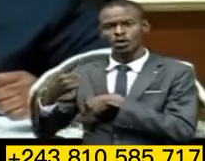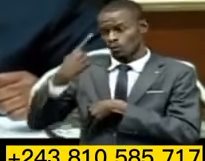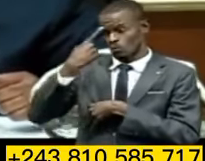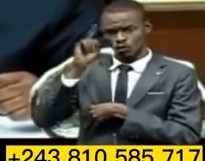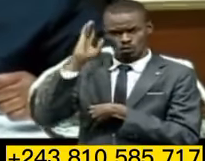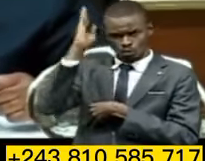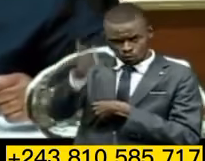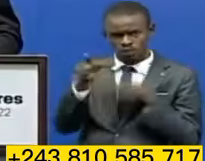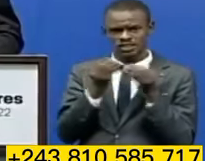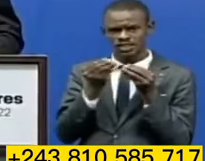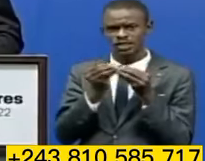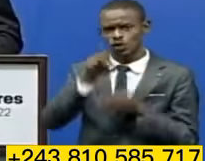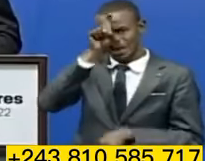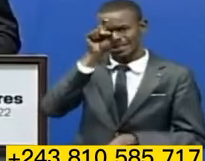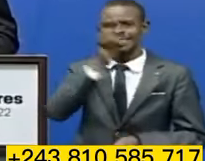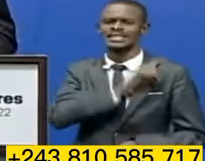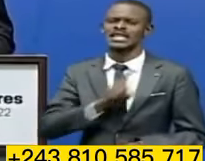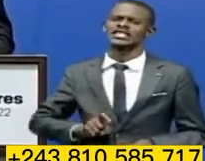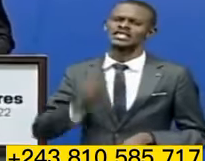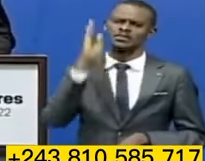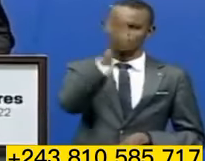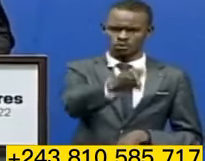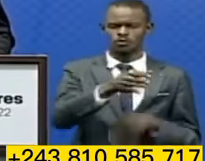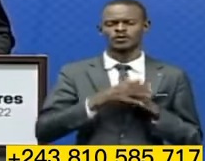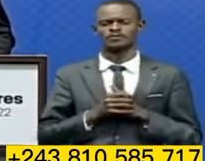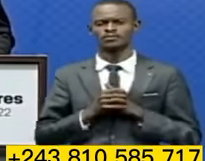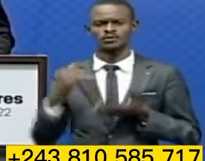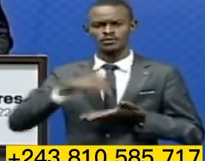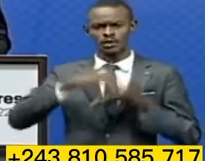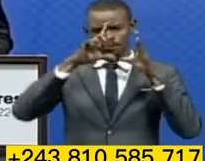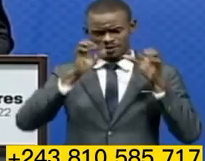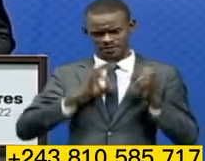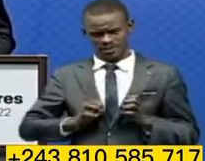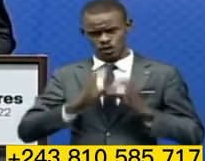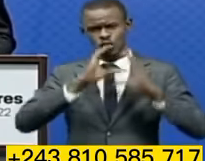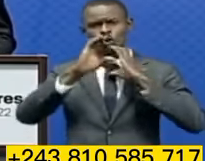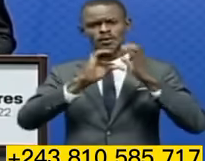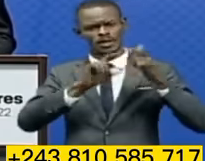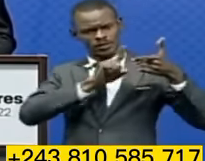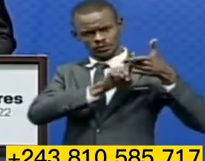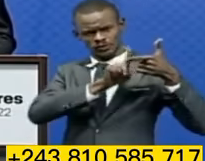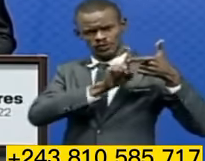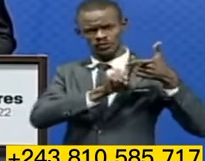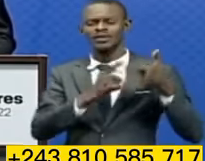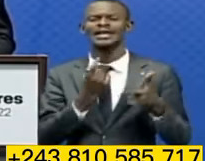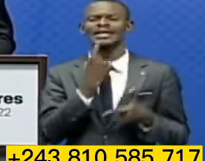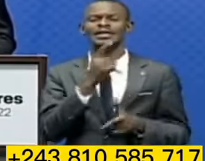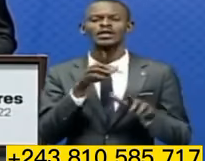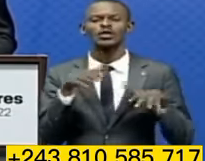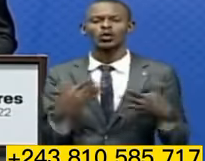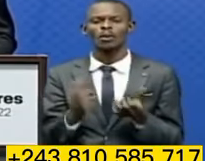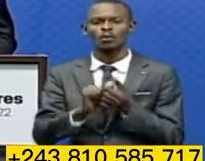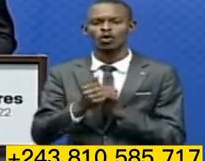deuxième point de la communication du président de la République a porté sur la perturbation du marché intérieur de produits